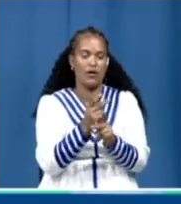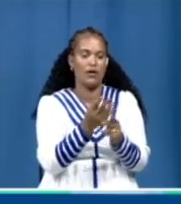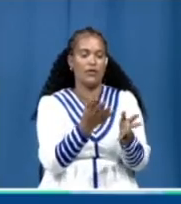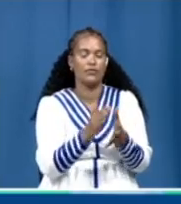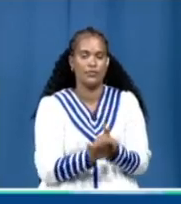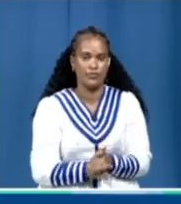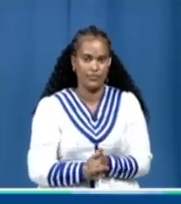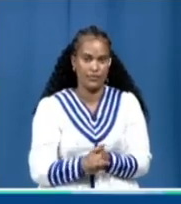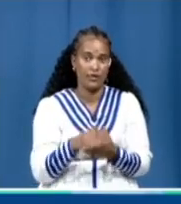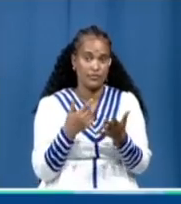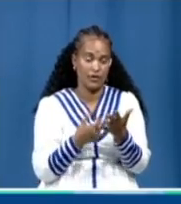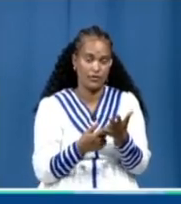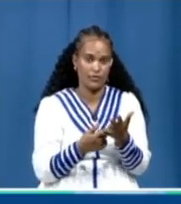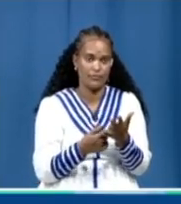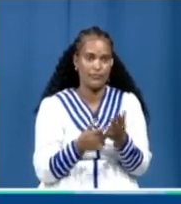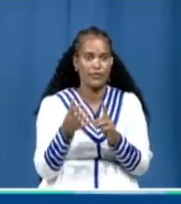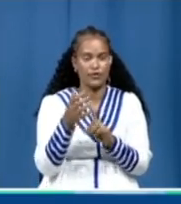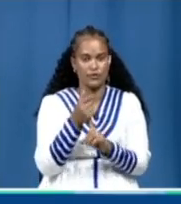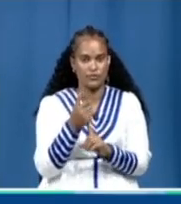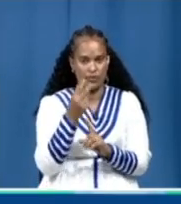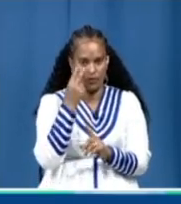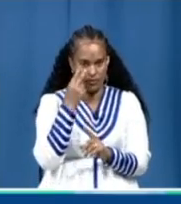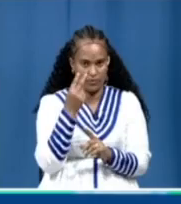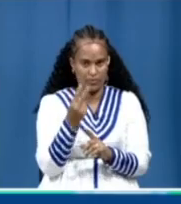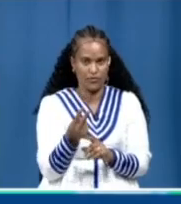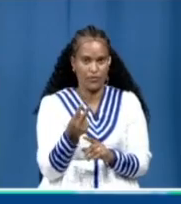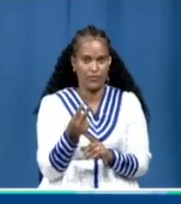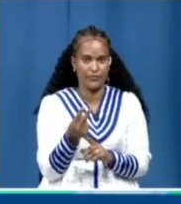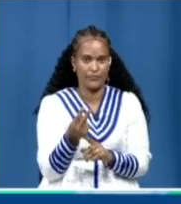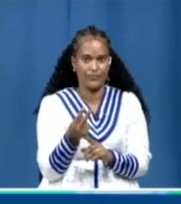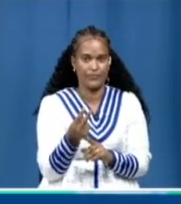እዩ። ካብዚኣቶም ብትሕዝቶ መልክዑ እንትንሪኦ እንተለና